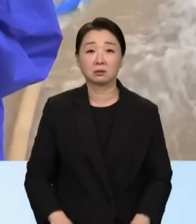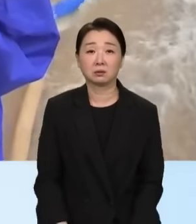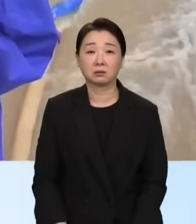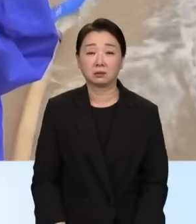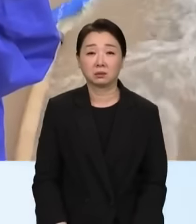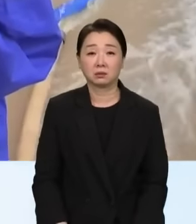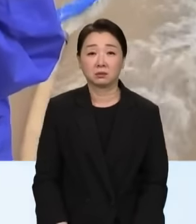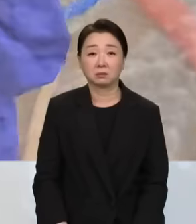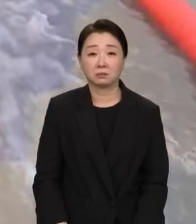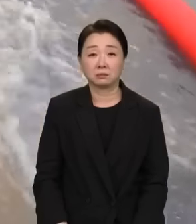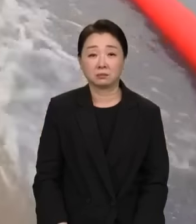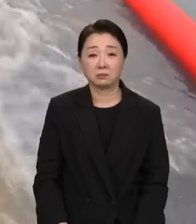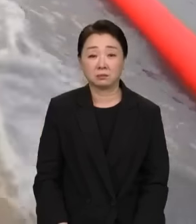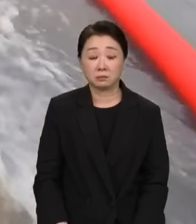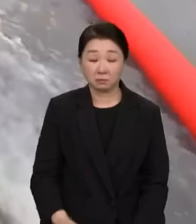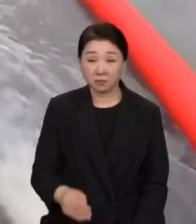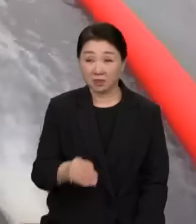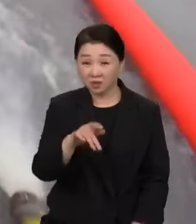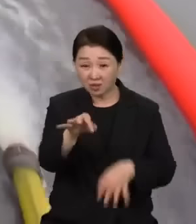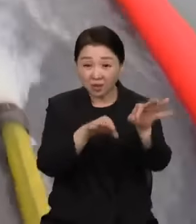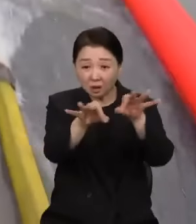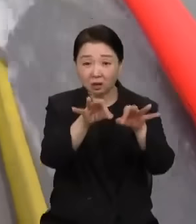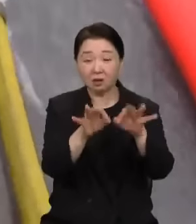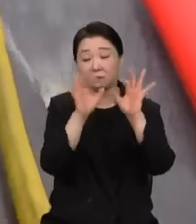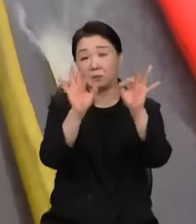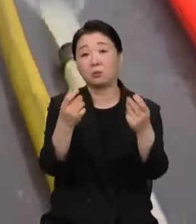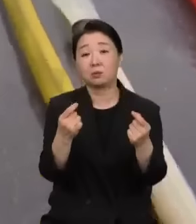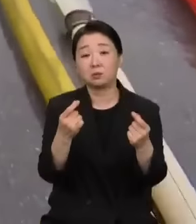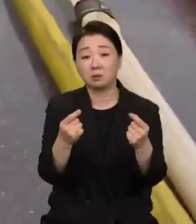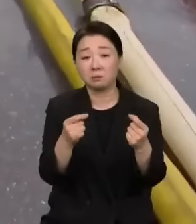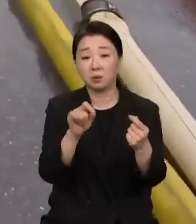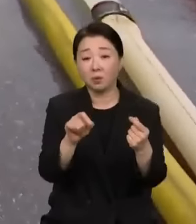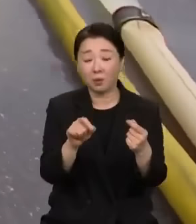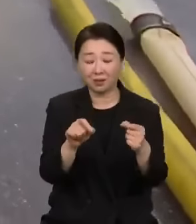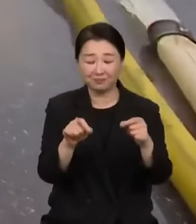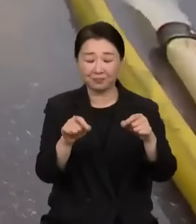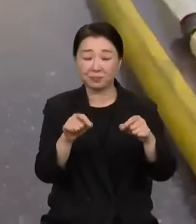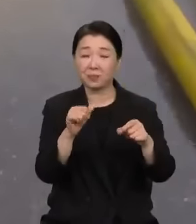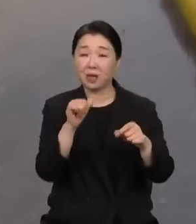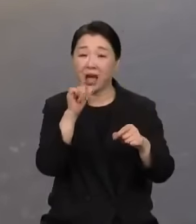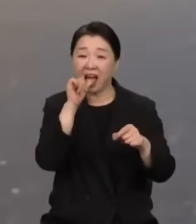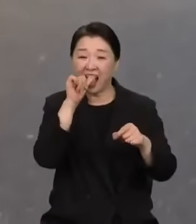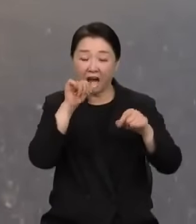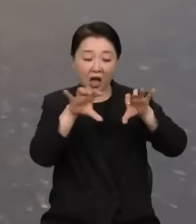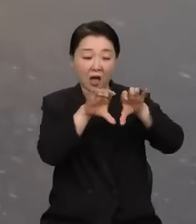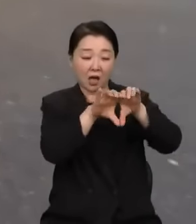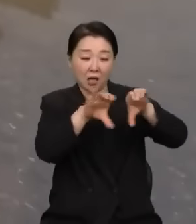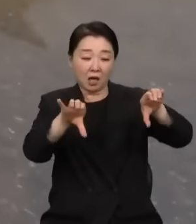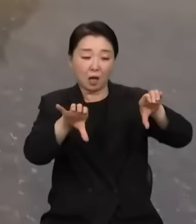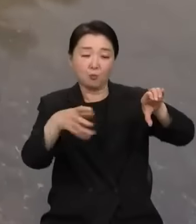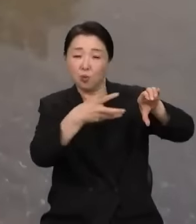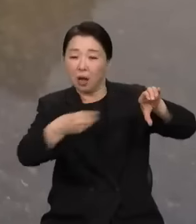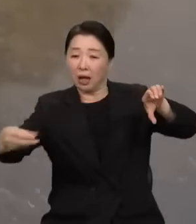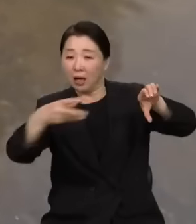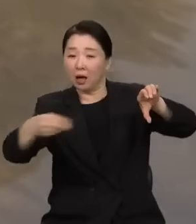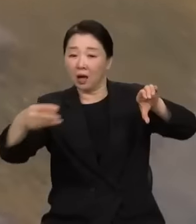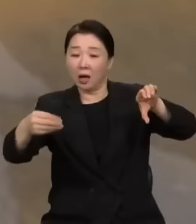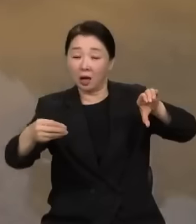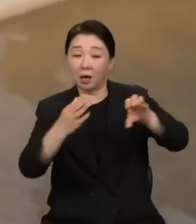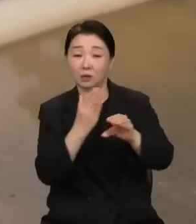네, 맞습니다. 일단 이 상가만 해도 지금 보시는 것처럼 이렇게 굵은 파이프를 연결해서 물을 빼내고 있습니다. 이게